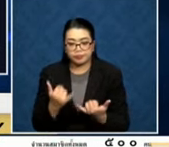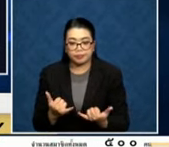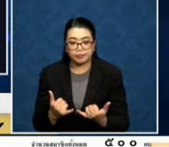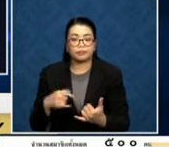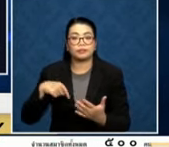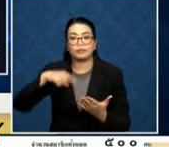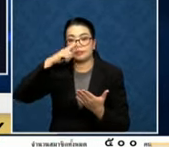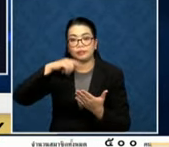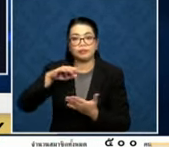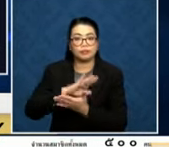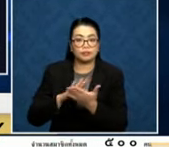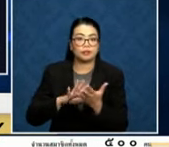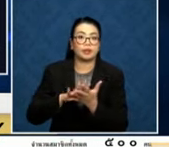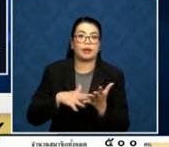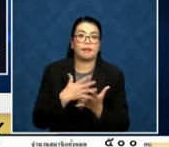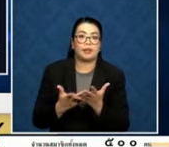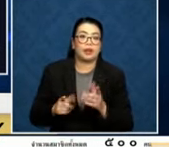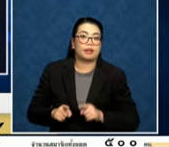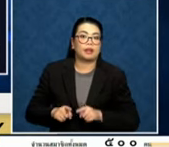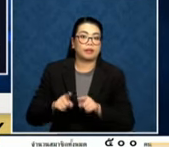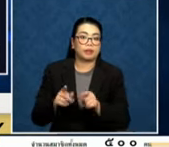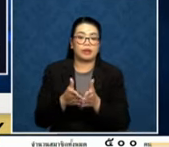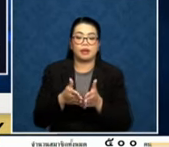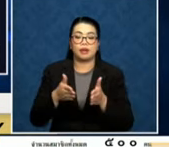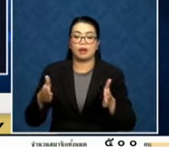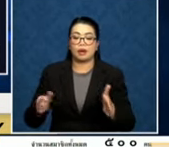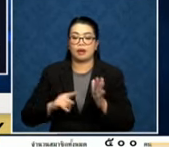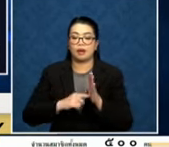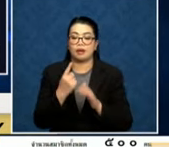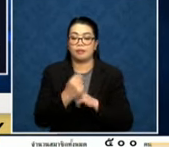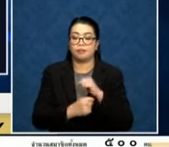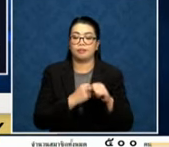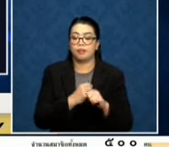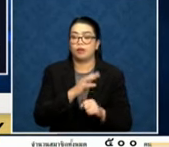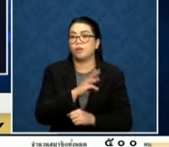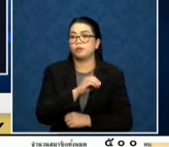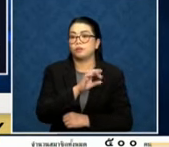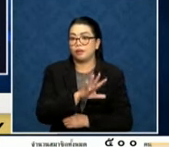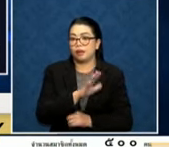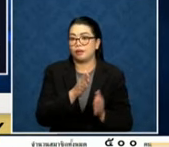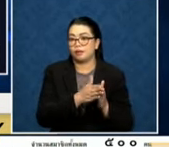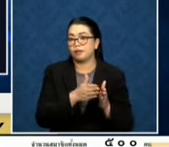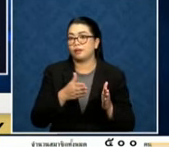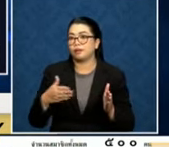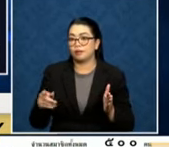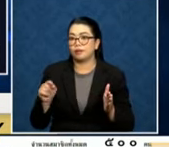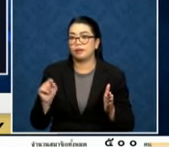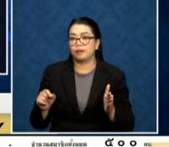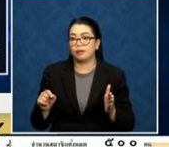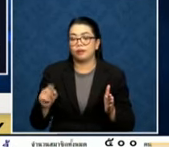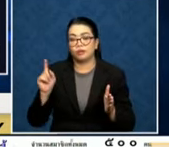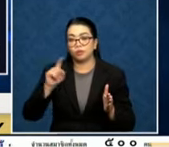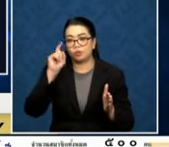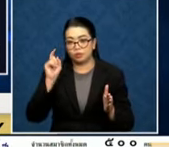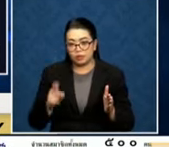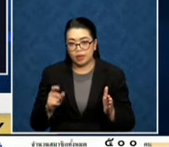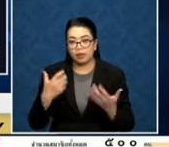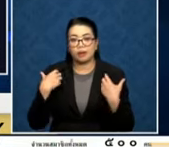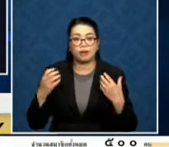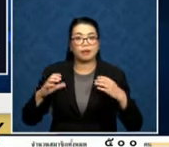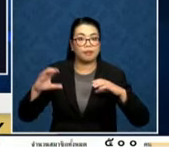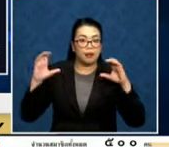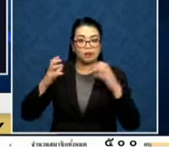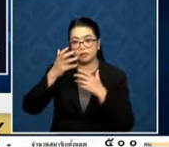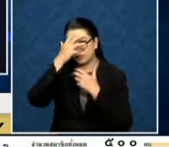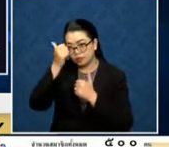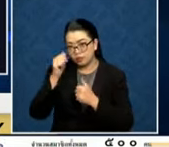ประเทศเราอยู่ในแผนขับเคลื่อนระยะกลางครับที่เริ่มมาตั้งแต่ปี 65แต่ก็มีหลายๆจุดครับที่ทำให้ผมสงสัยว่ารัฐบาลมีความ